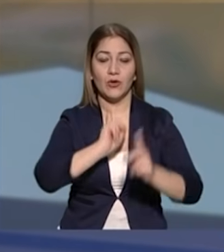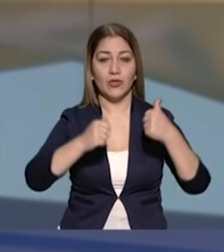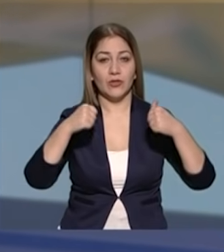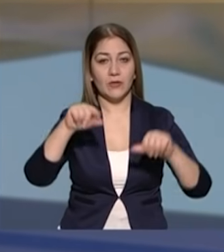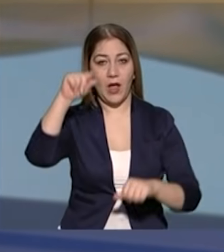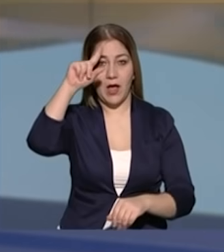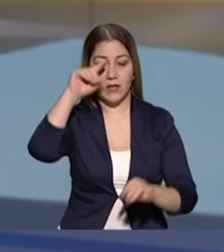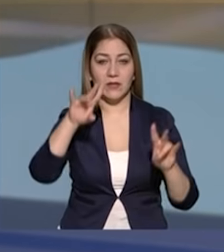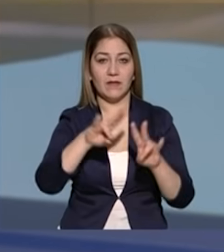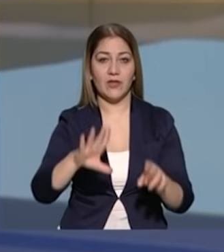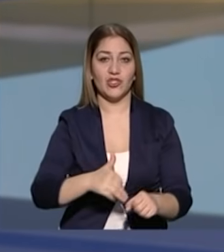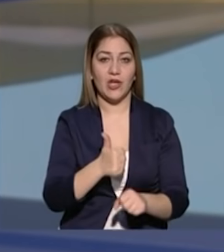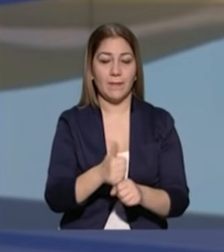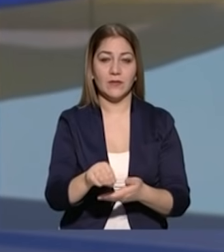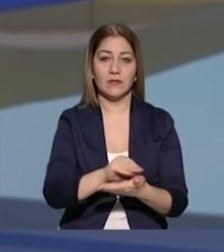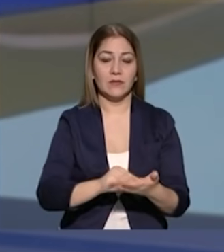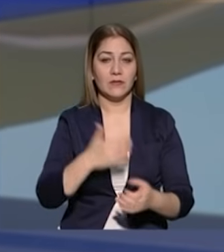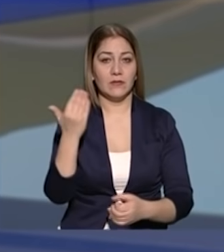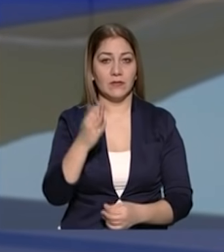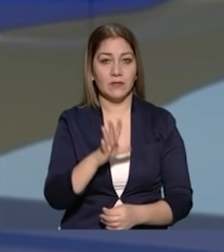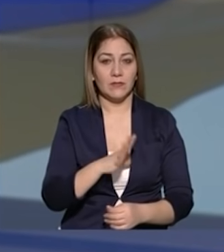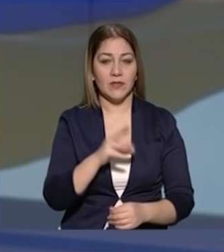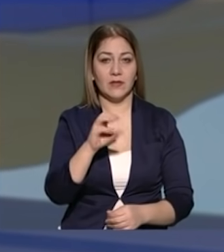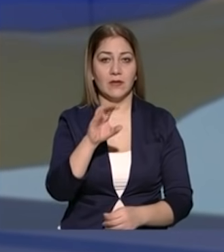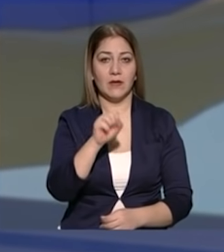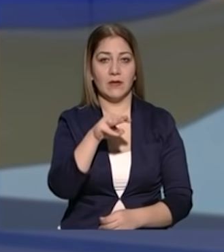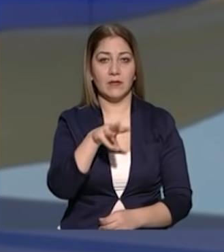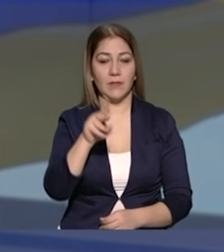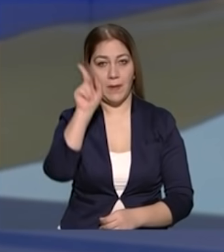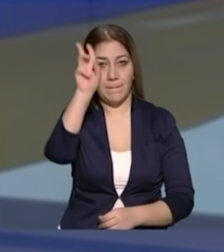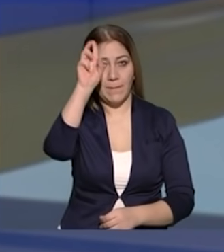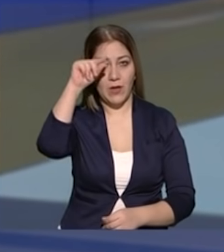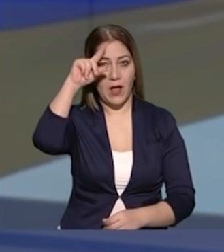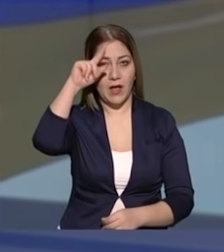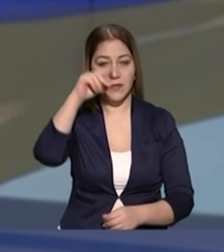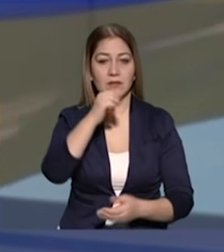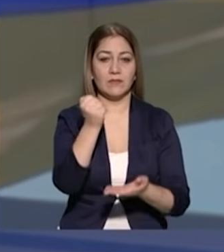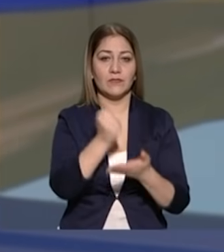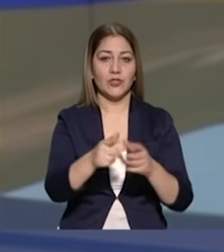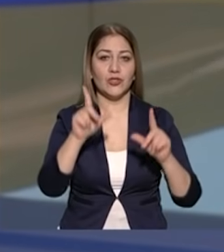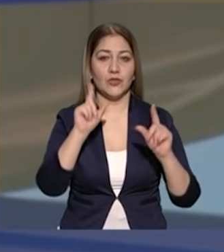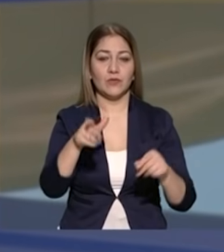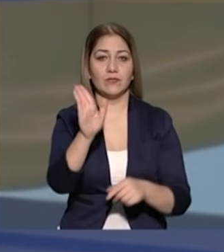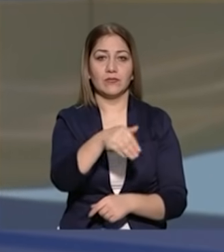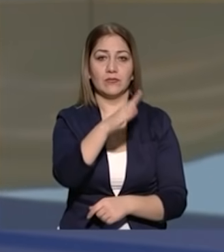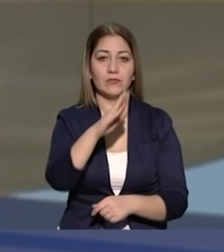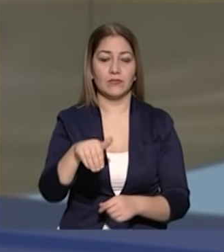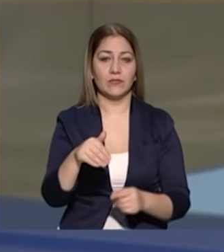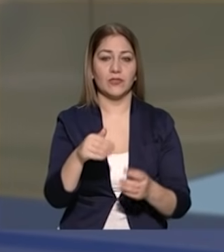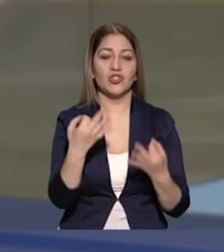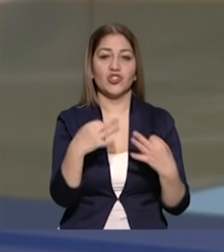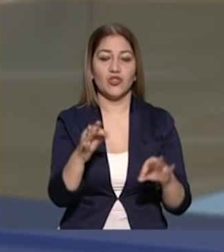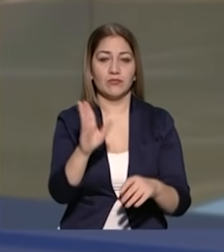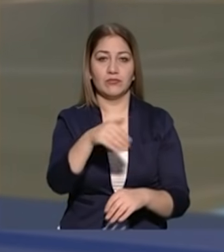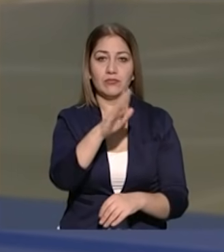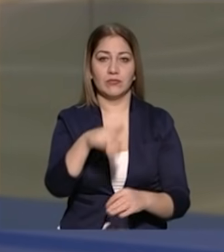Հայաստանի վարչապետ Նիկոլ Փաշինյանը դարձյալ անդրադարձել է կառույցի երկրներ Հայաստանի քաղաքացիների մուտքի արգելքի վերացման հարցին, որն առաջացել է